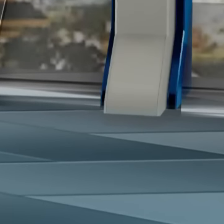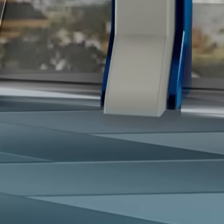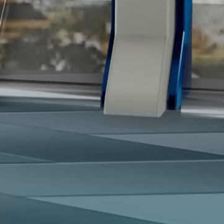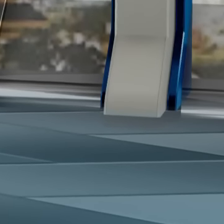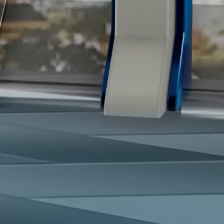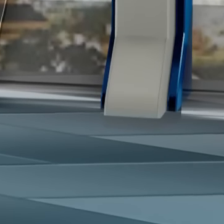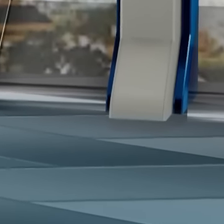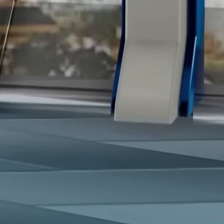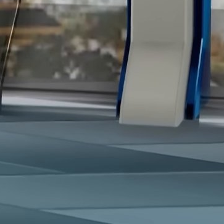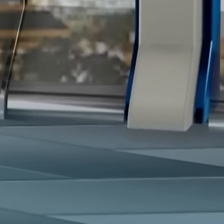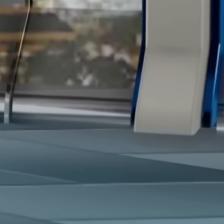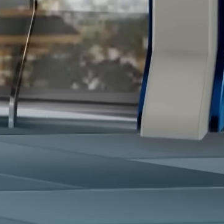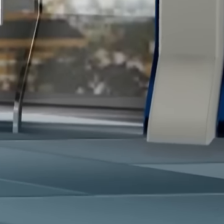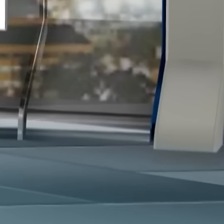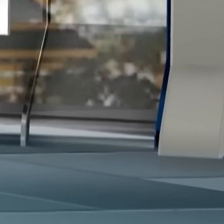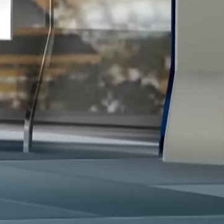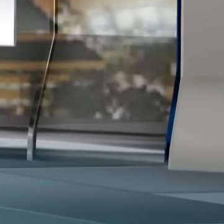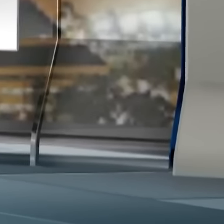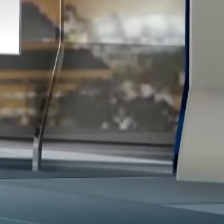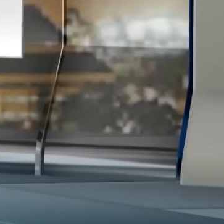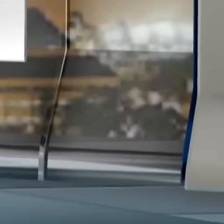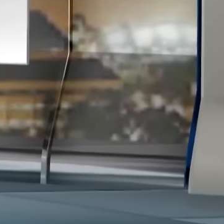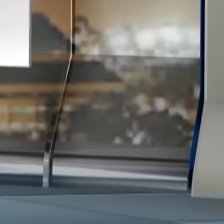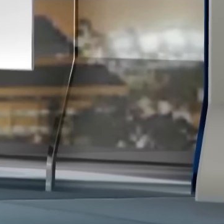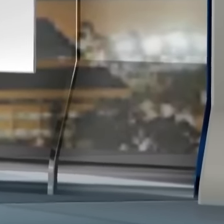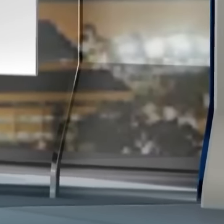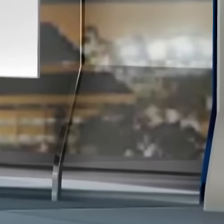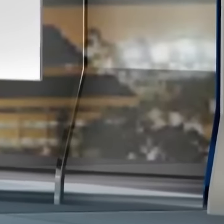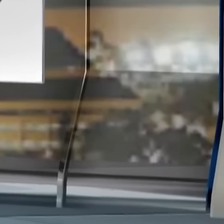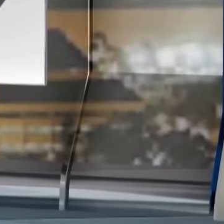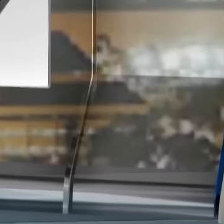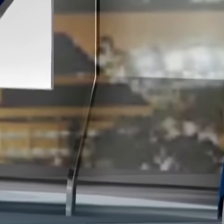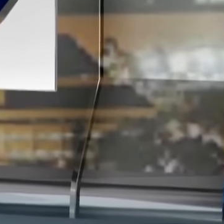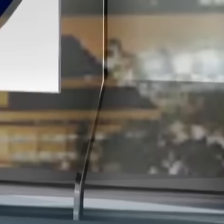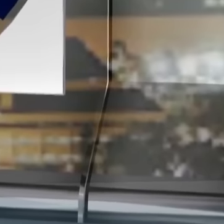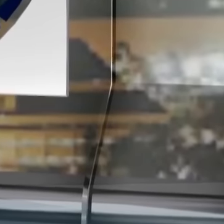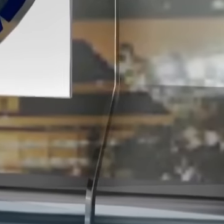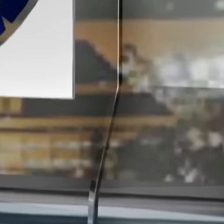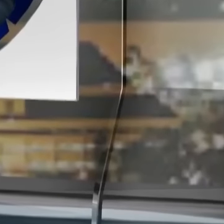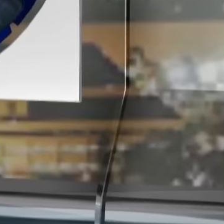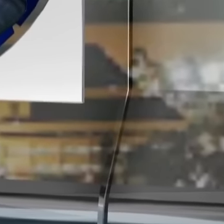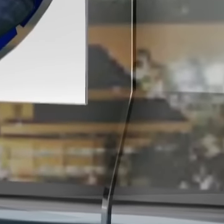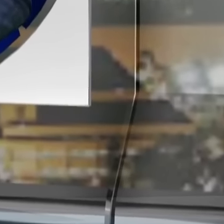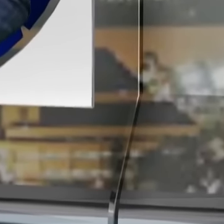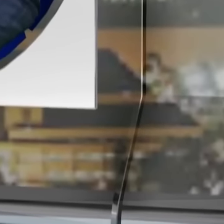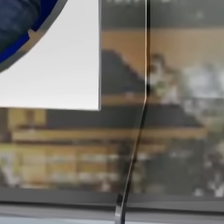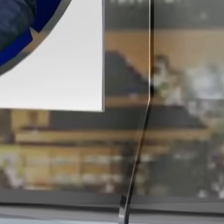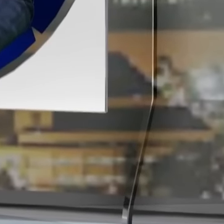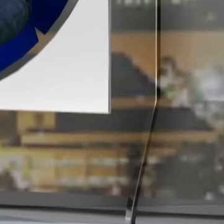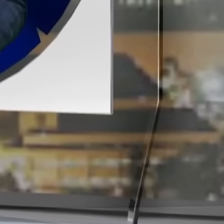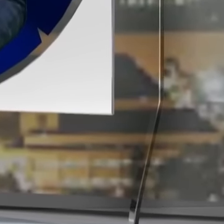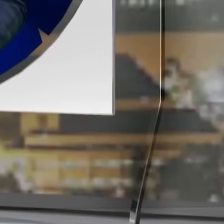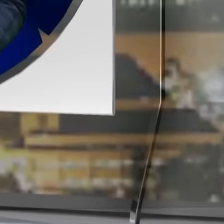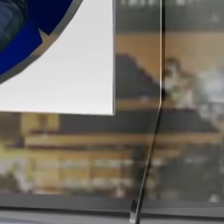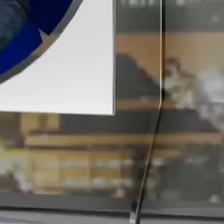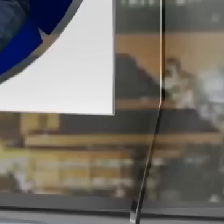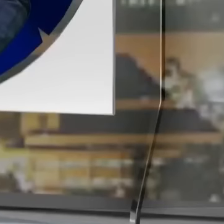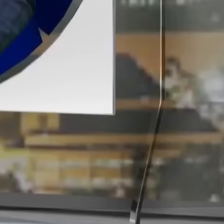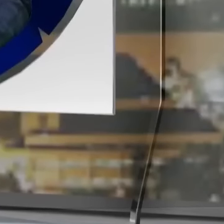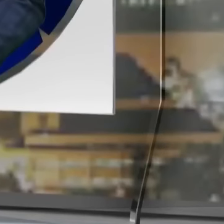Oh, marami pa kayong abangang gadgets at trends para palaging updated sa latest technology. Ako po si Mix